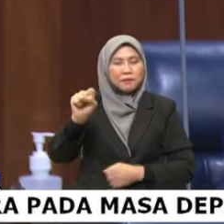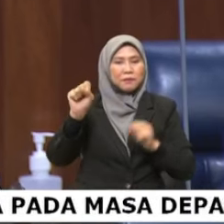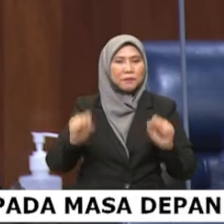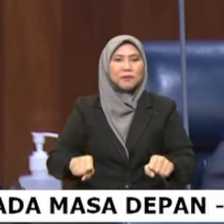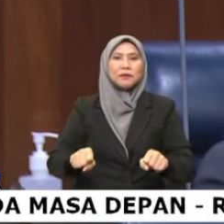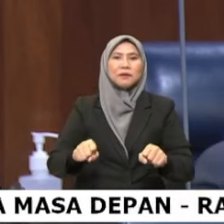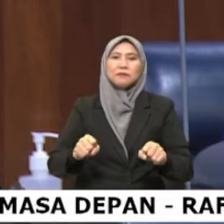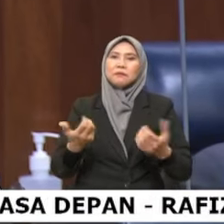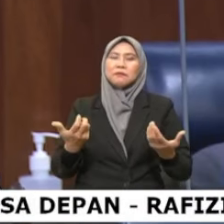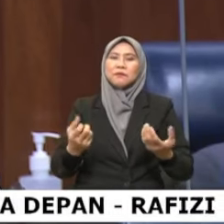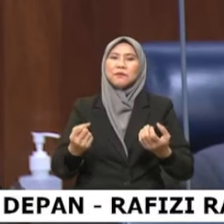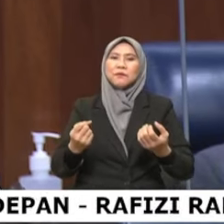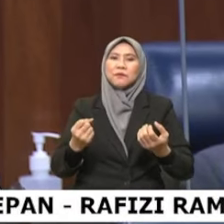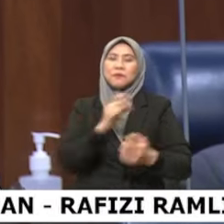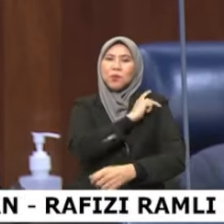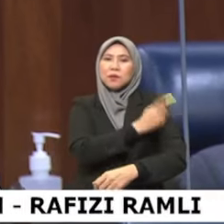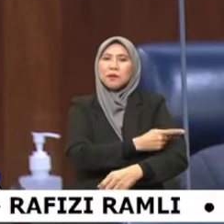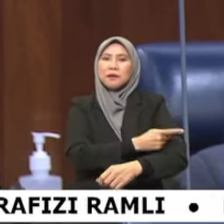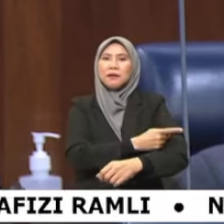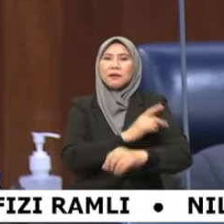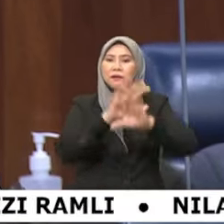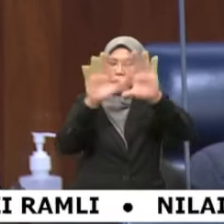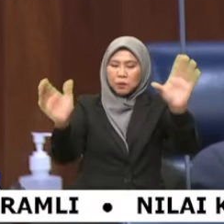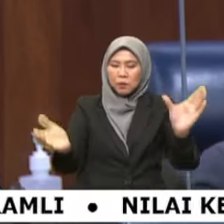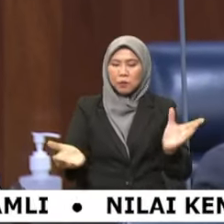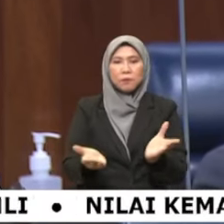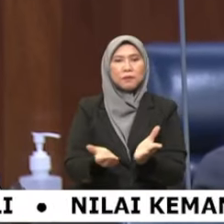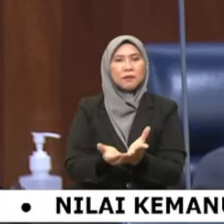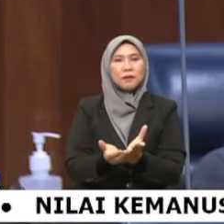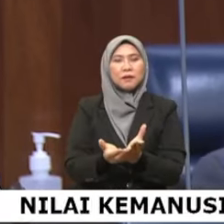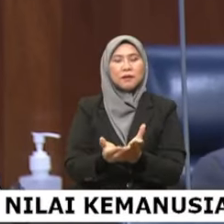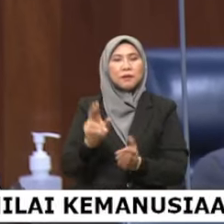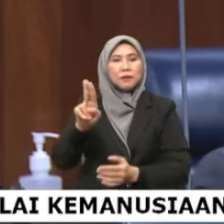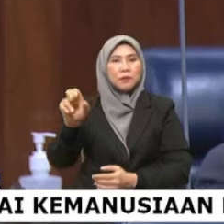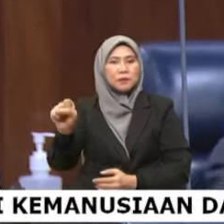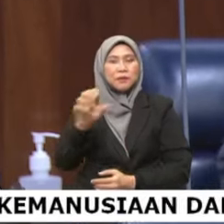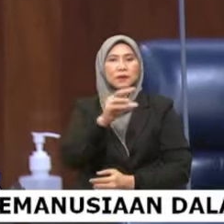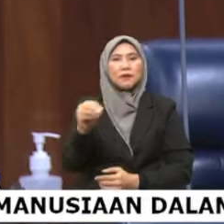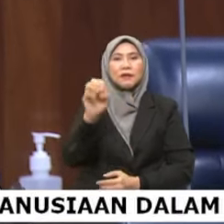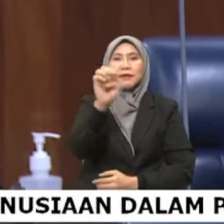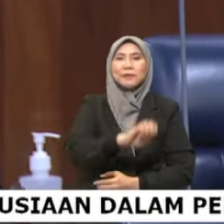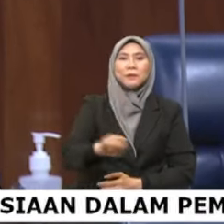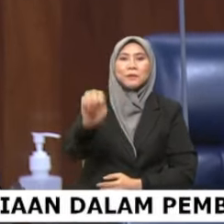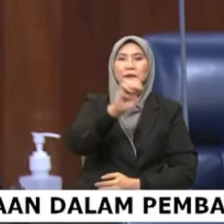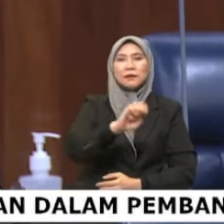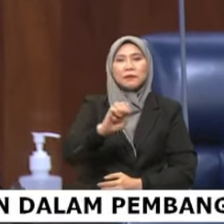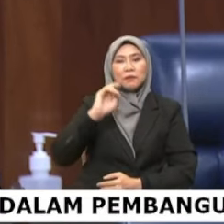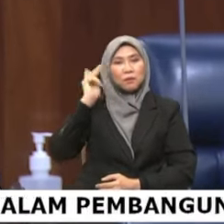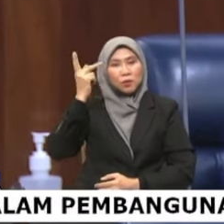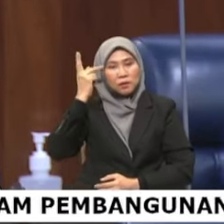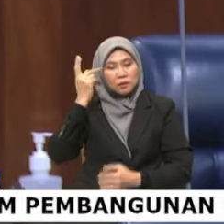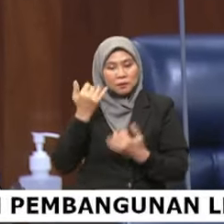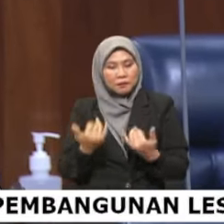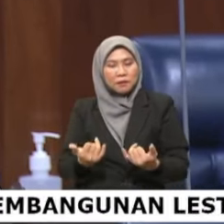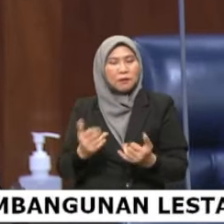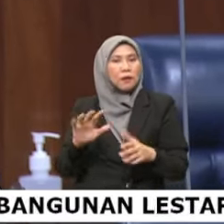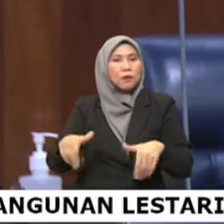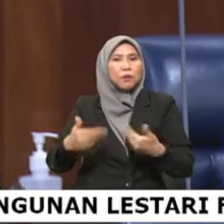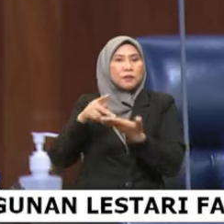kepada kepenguasaan global negara AS dan Eropah dan situasi geopolitik semasa termasuk